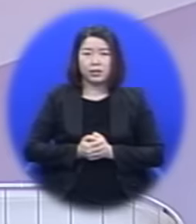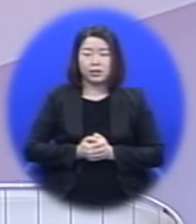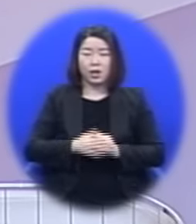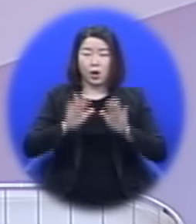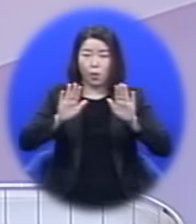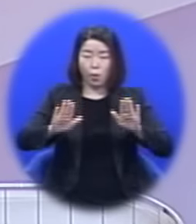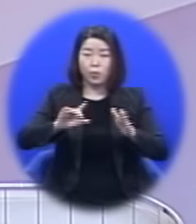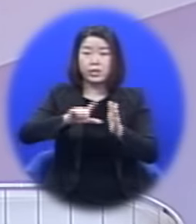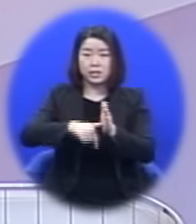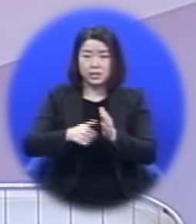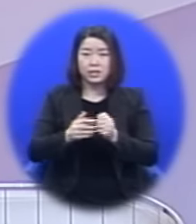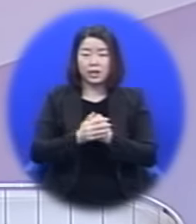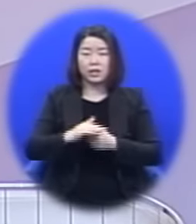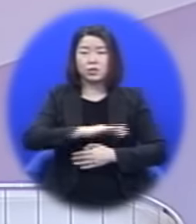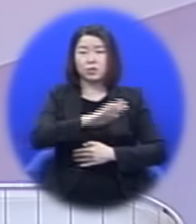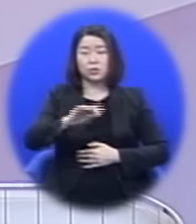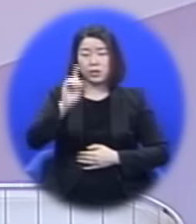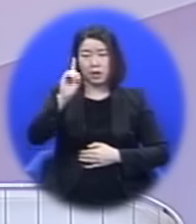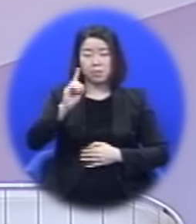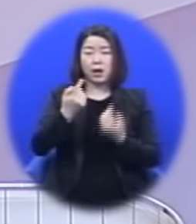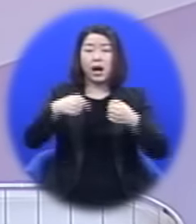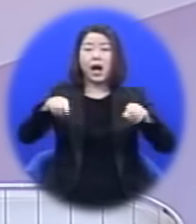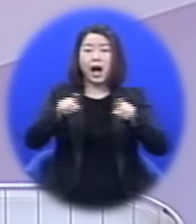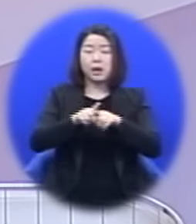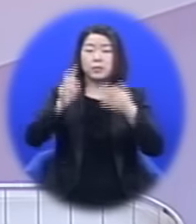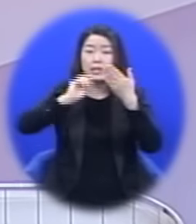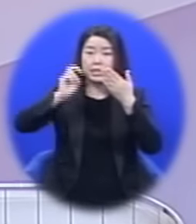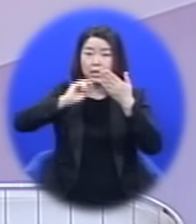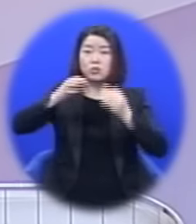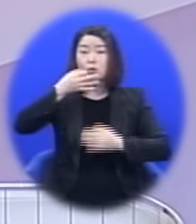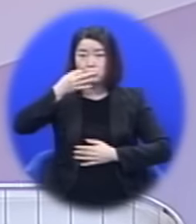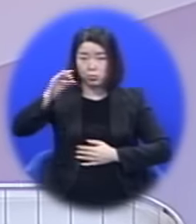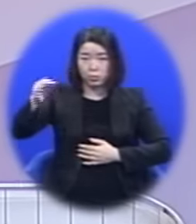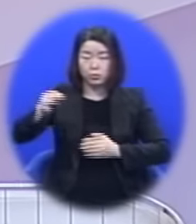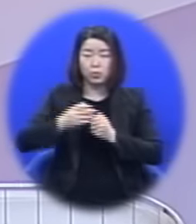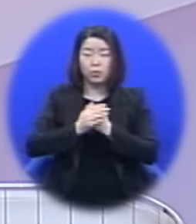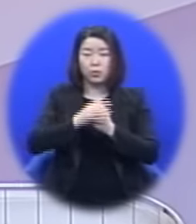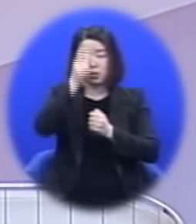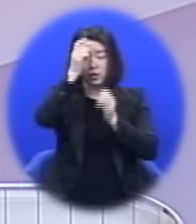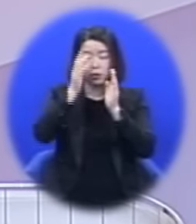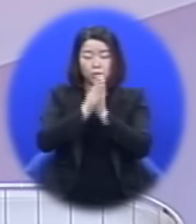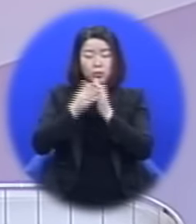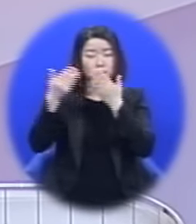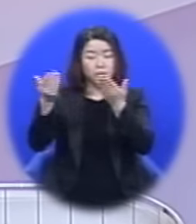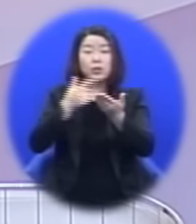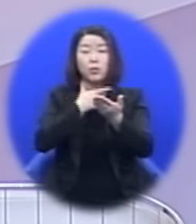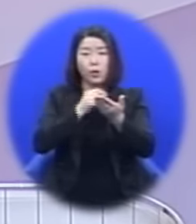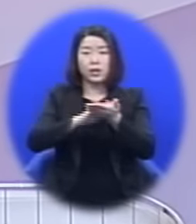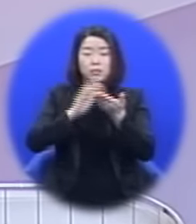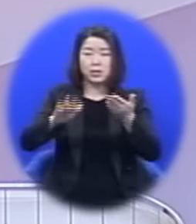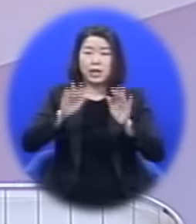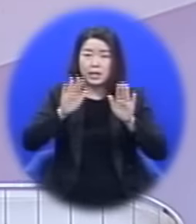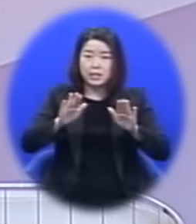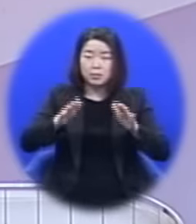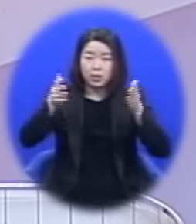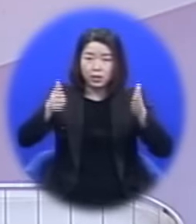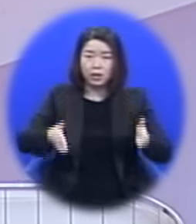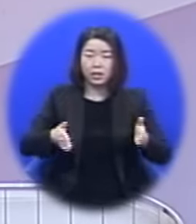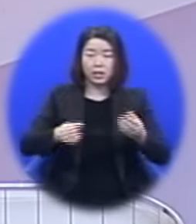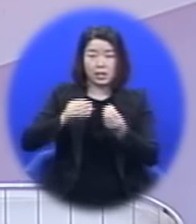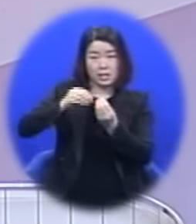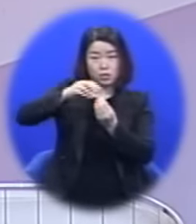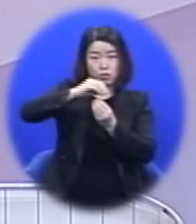오늘 이 시간 우리 한번 같이 찬송을 같이 부르고 기도했으면 좋겠습니다. 이번 주간이 추석